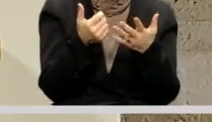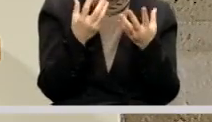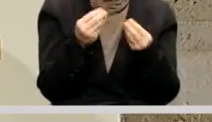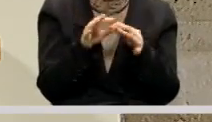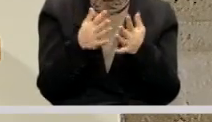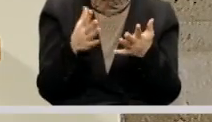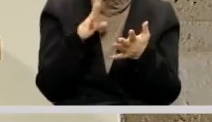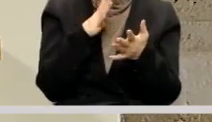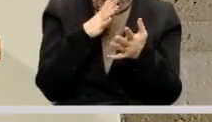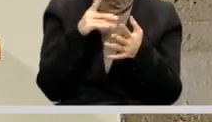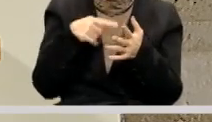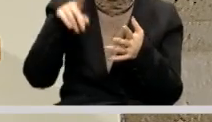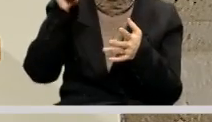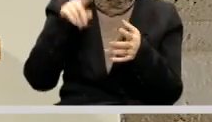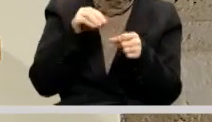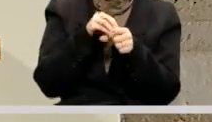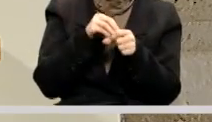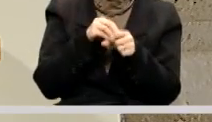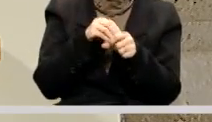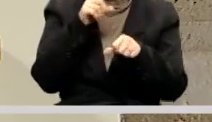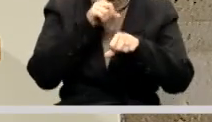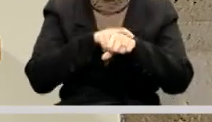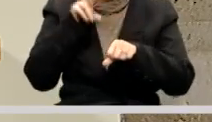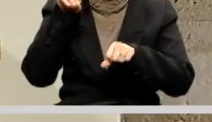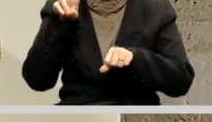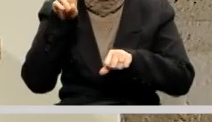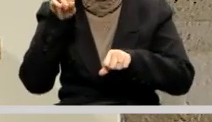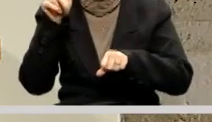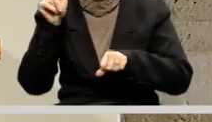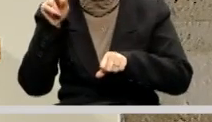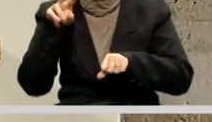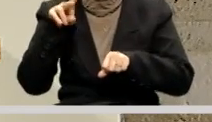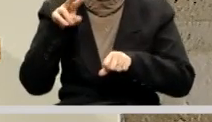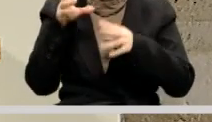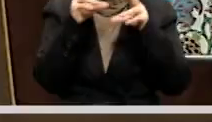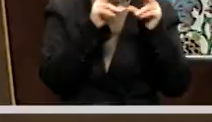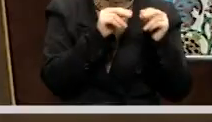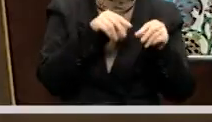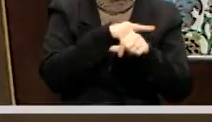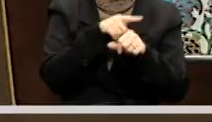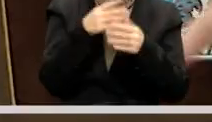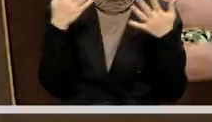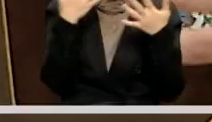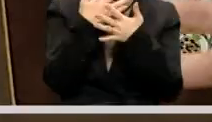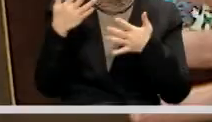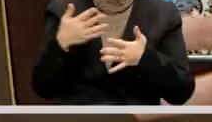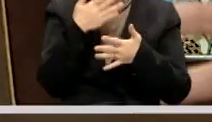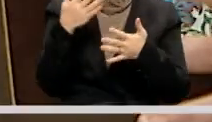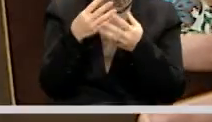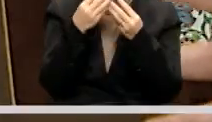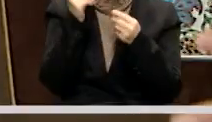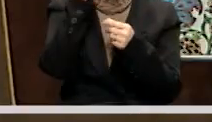ortasında mesela uyuduğumuzda özellikle saat 2-2.30 civarı uyuduğumuzda gece uykusuna daha rahat dalabiliyoruz. Yani günlük enerjiyi daha